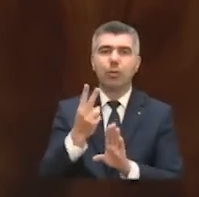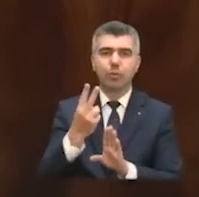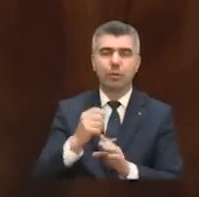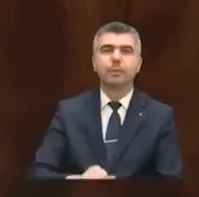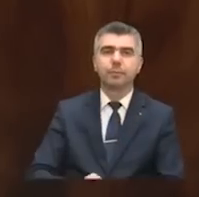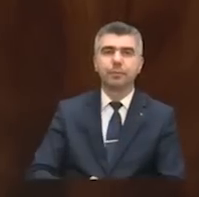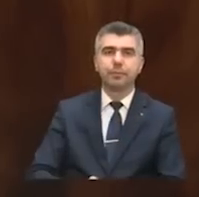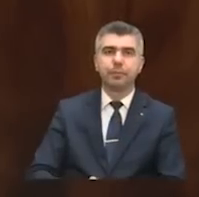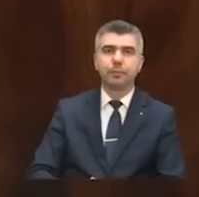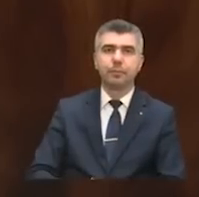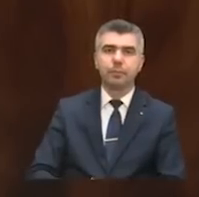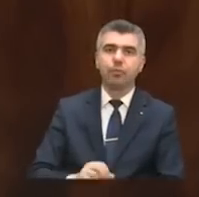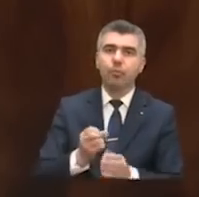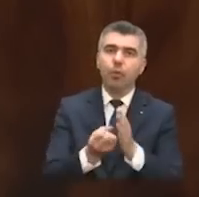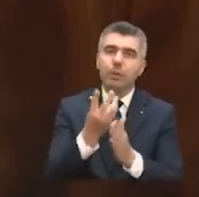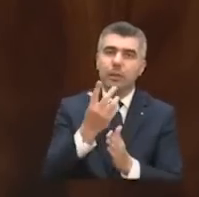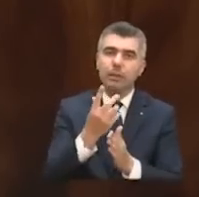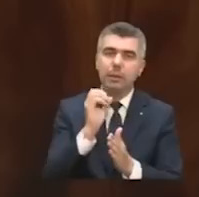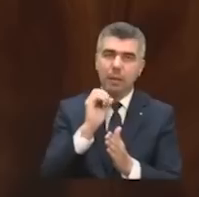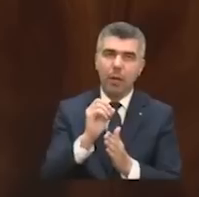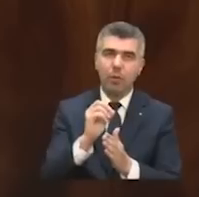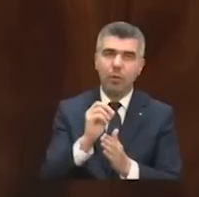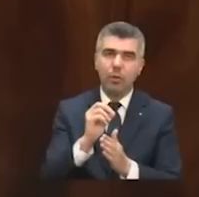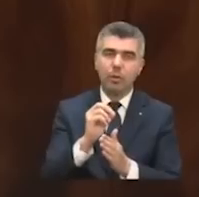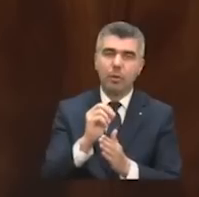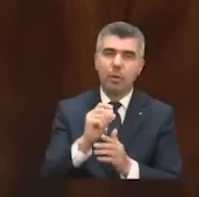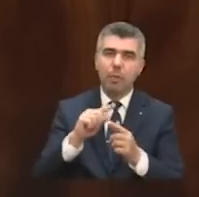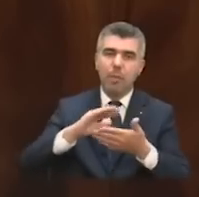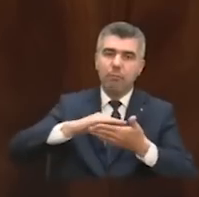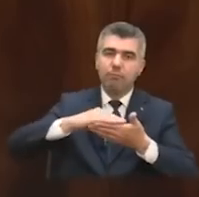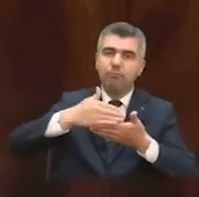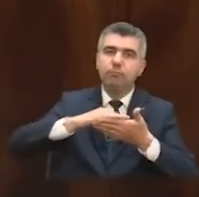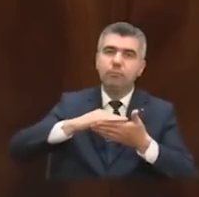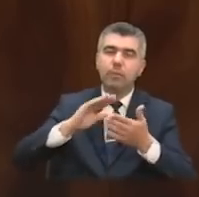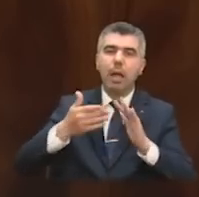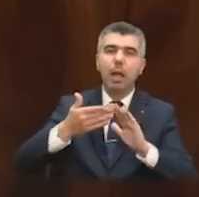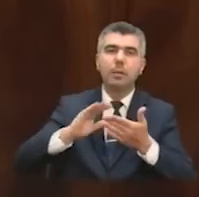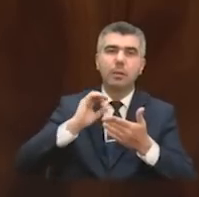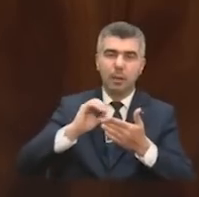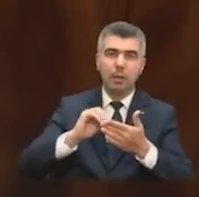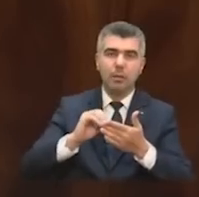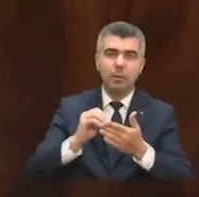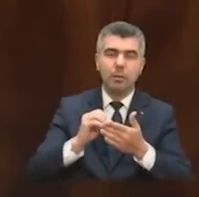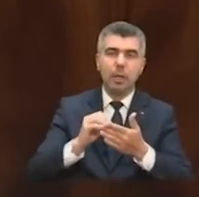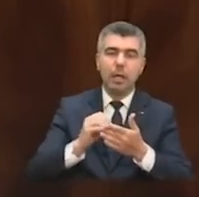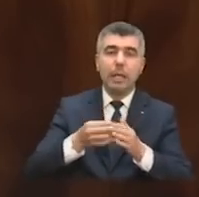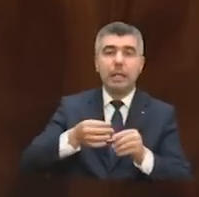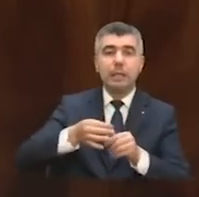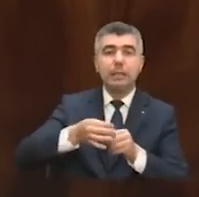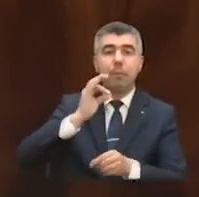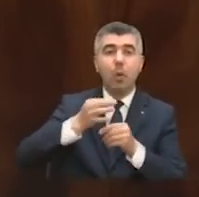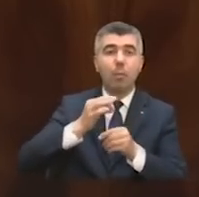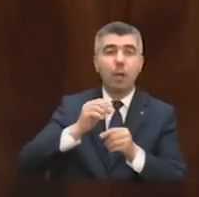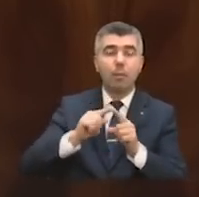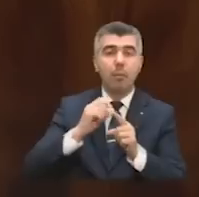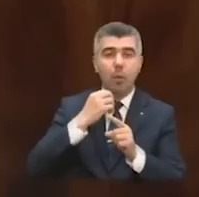يعني هذه تجربه اوليه ديال هذا الشيء ديال الديجيتال اللي غادي يكون ابتداء من سبتمبر بروشان. هذا الشيء كله